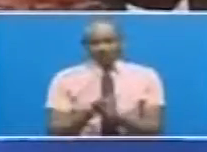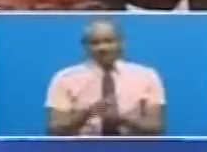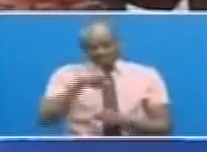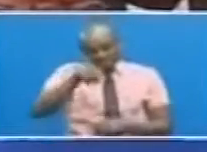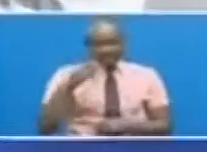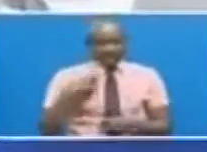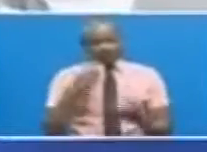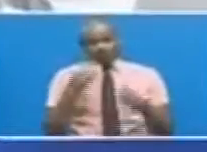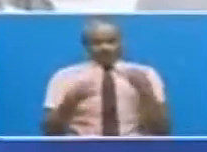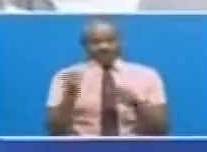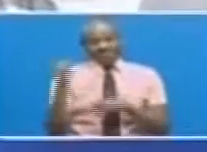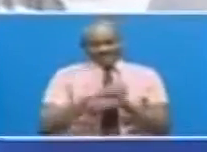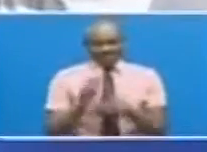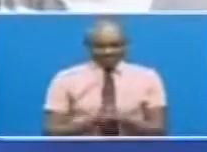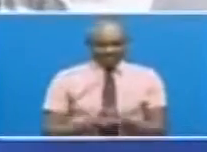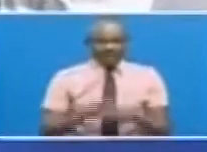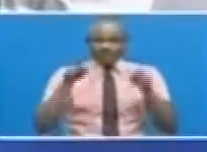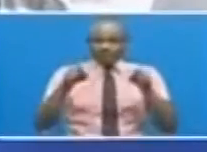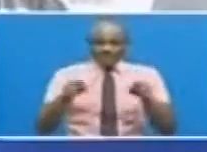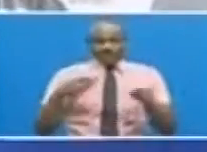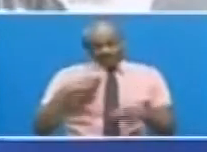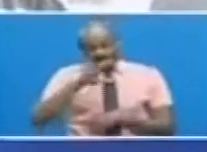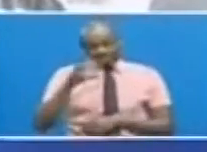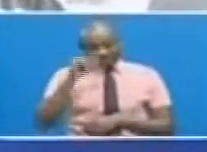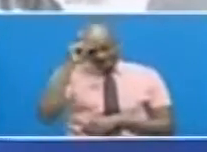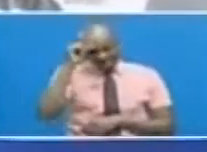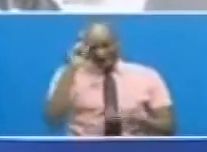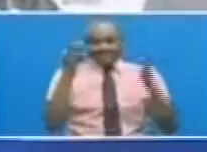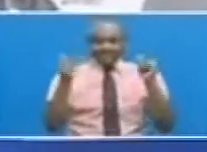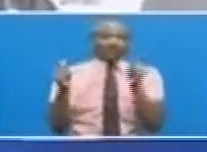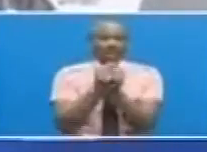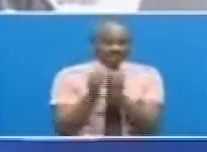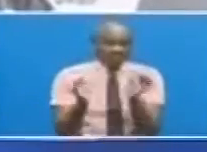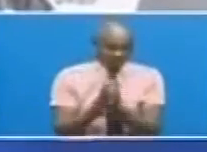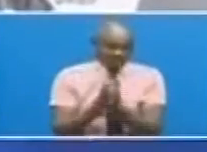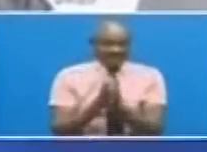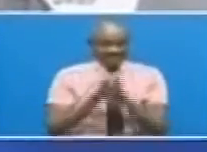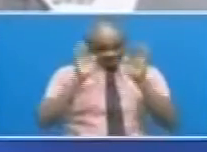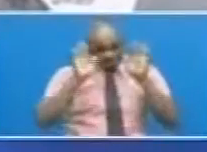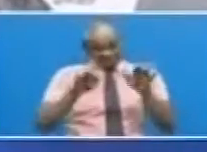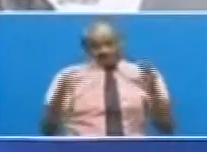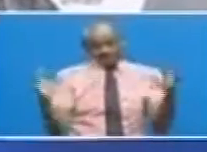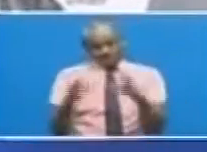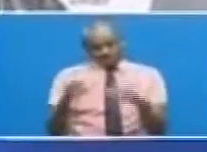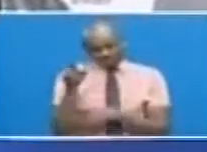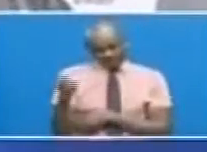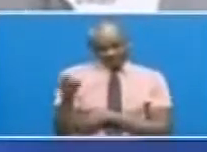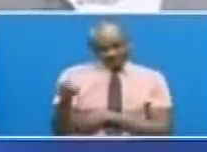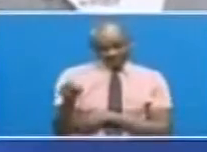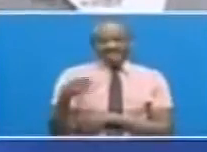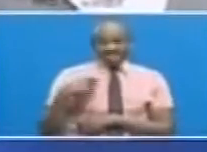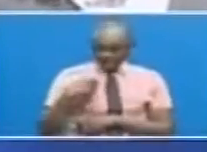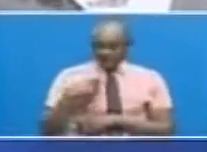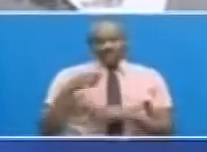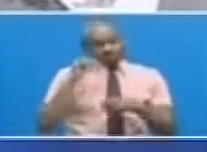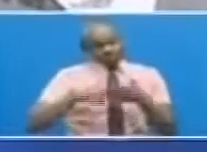ya Eid. Today we took time as a county government to celebrate together with the community and whatever we